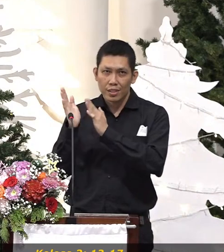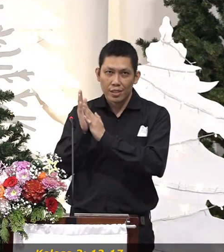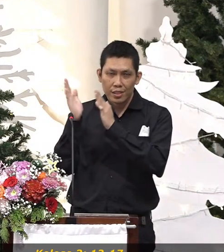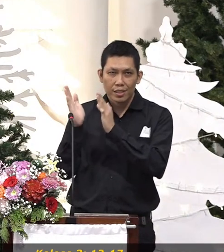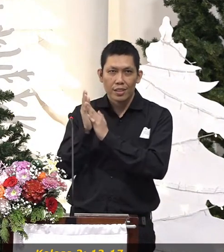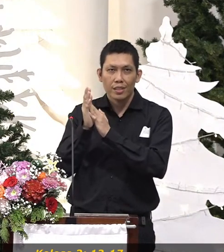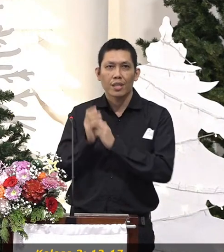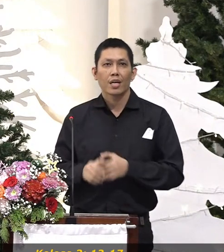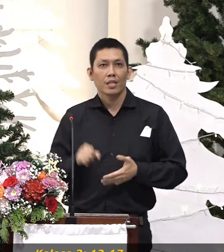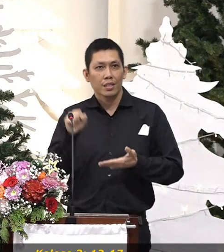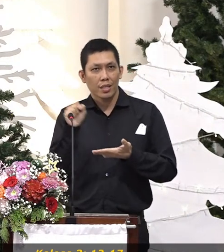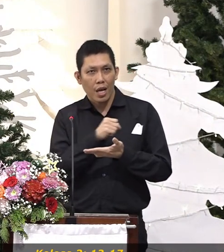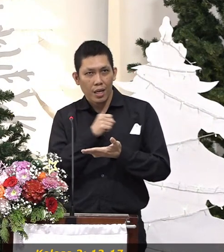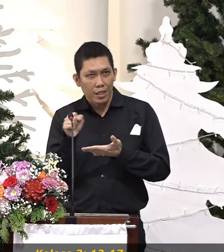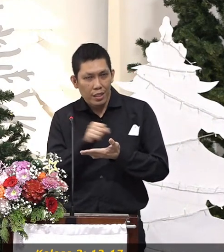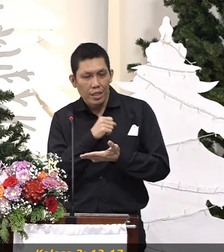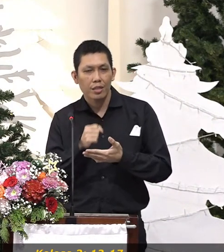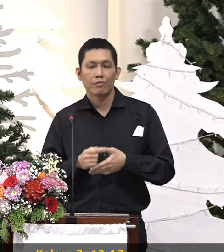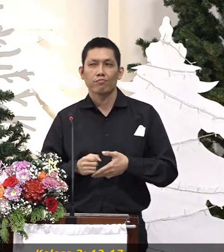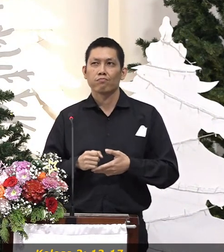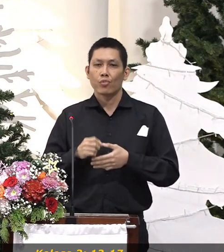mazmur